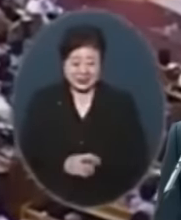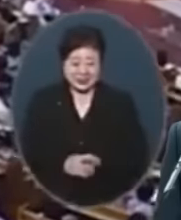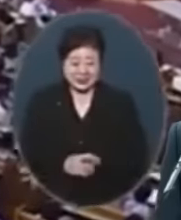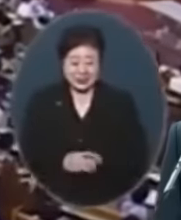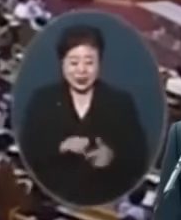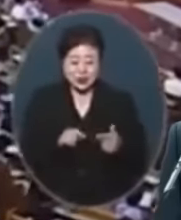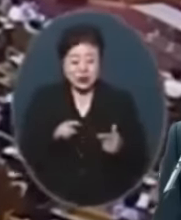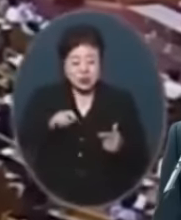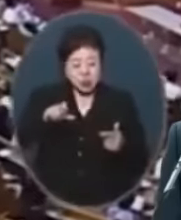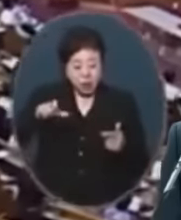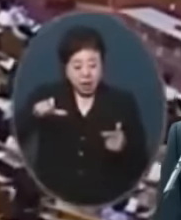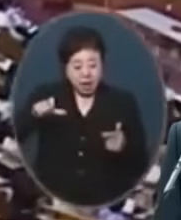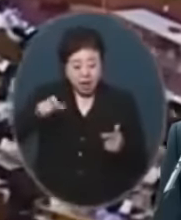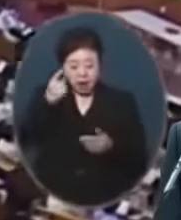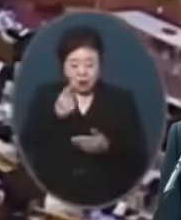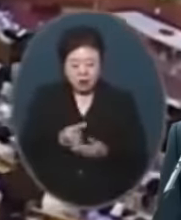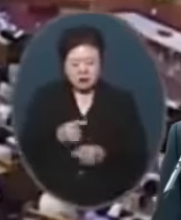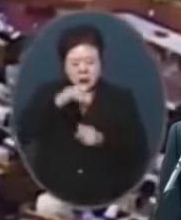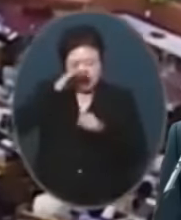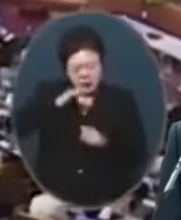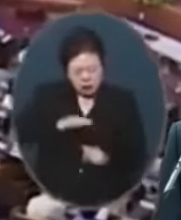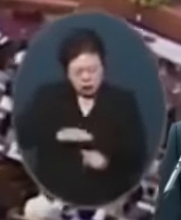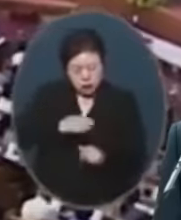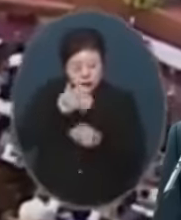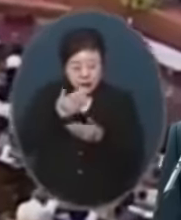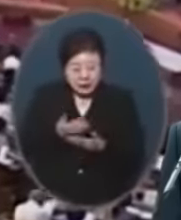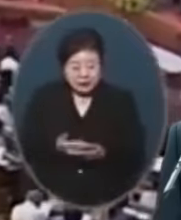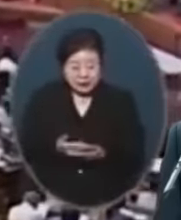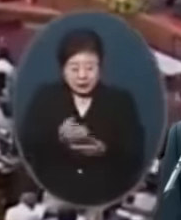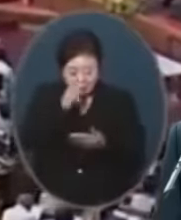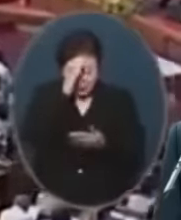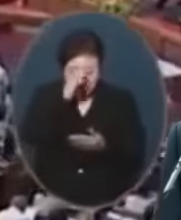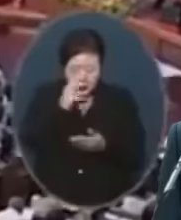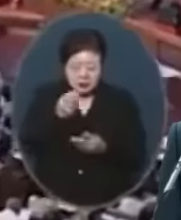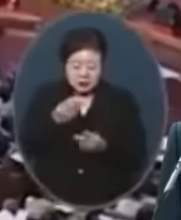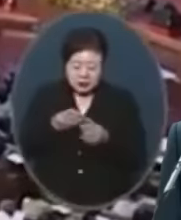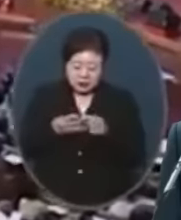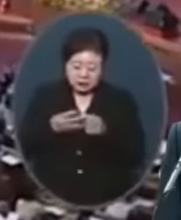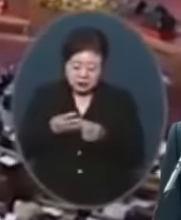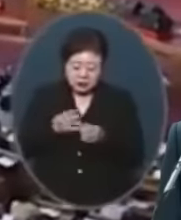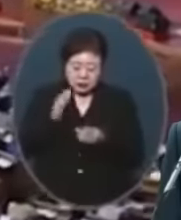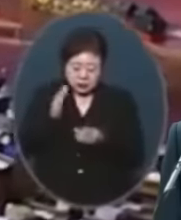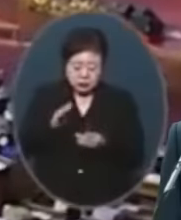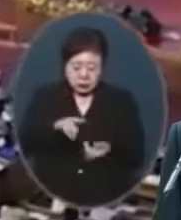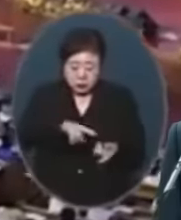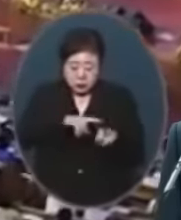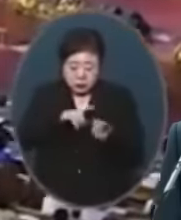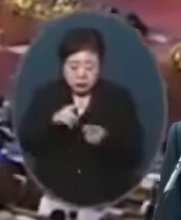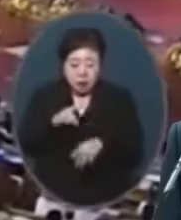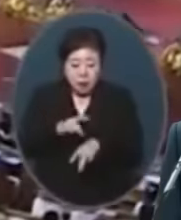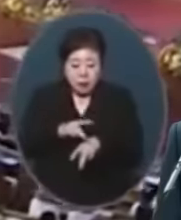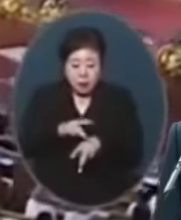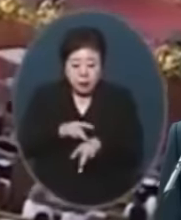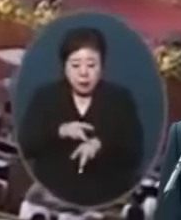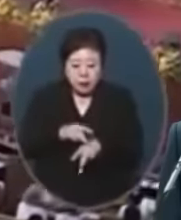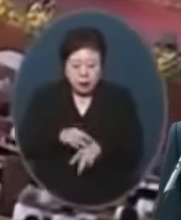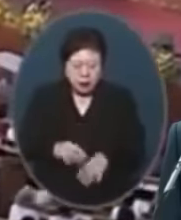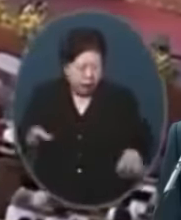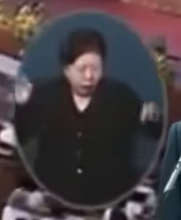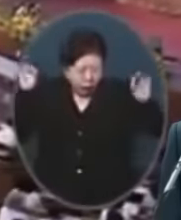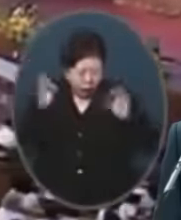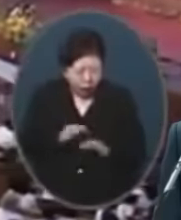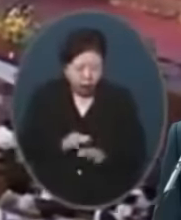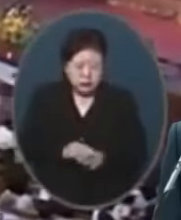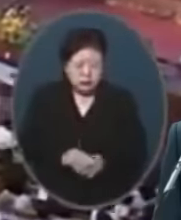6월 15일에 와서 안수를 받았는데 날 후에 검사를 했더니 등뼈가 깜쪽같이